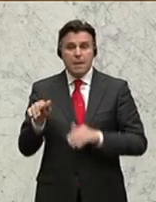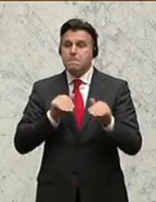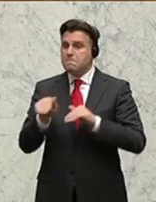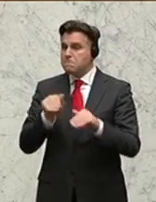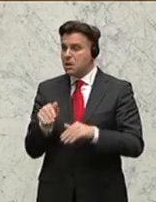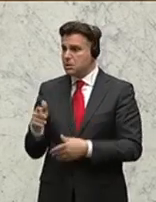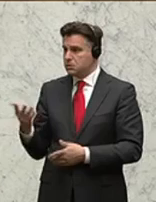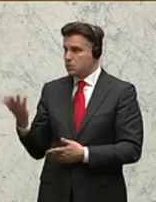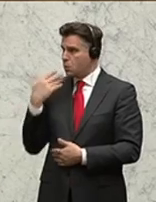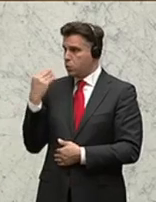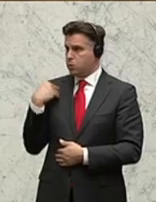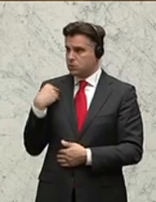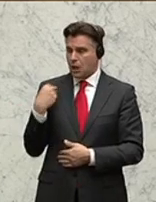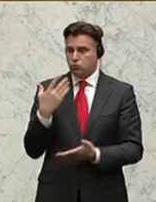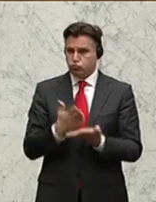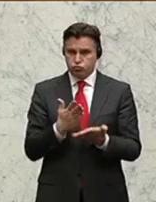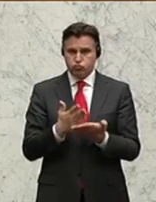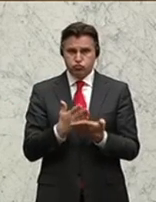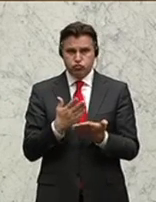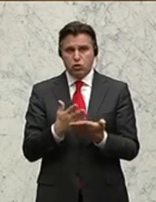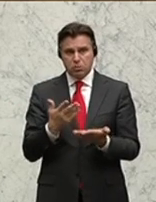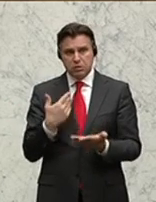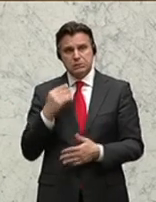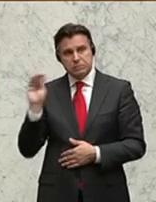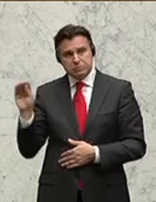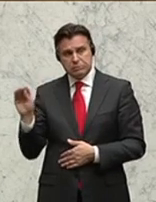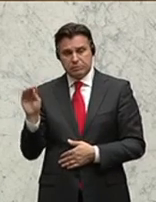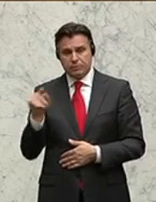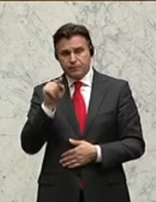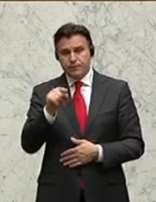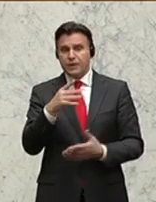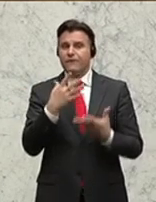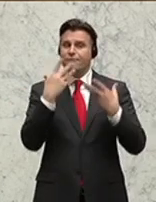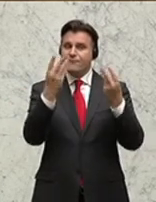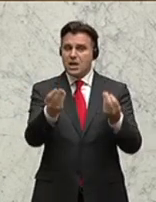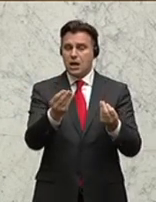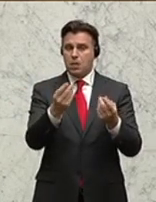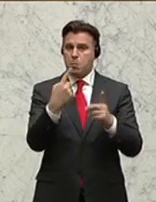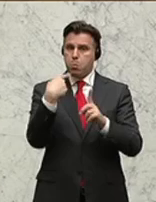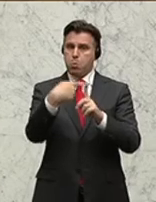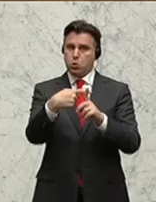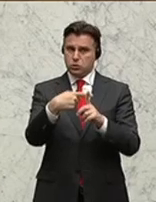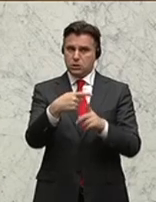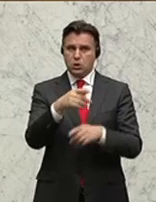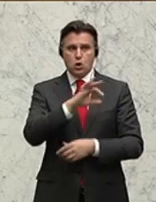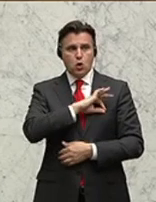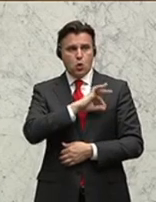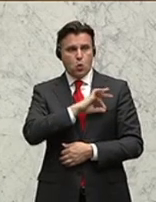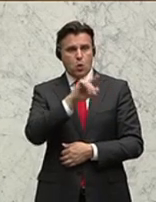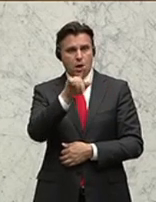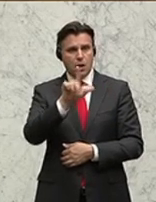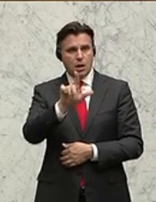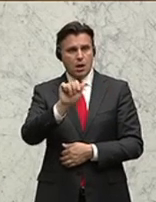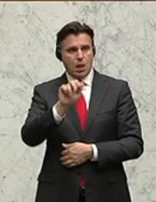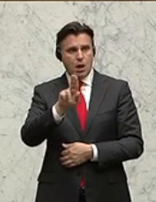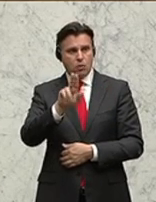bisher nicht erklären können, auch wenn in diesem Gesetzesvorschlag viele positive Dinge drinnen sind. Und ich glaube, der Kollege Lausch hat eh